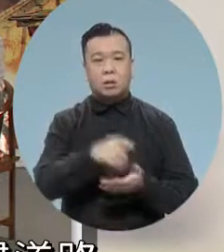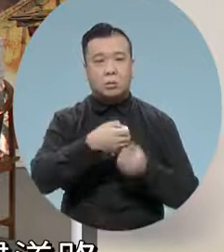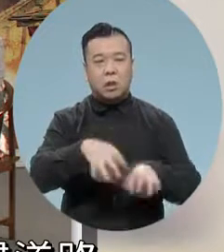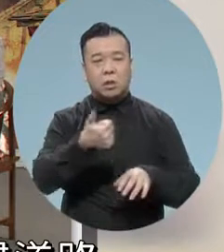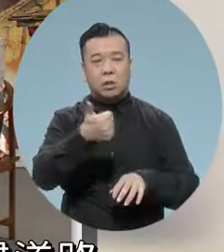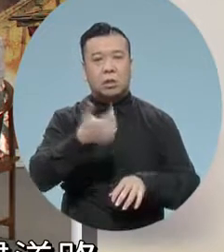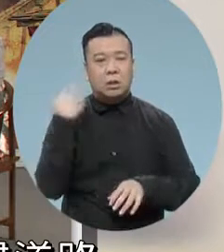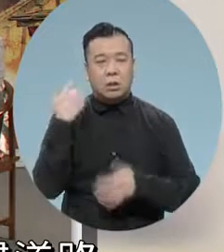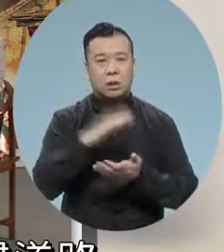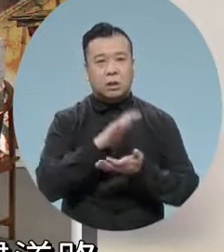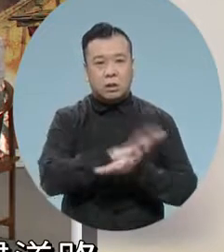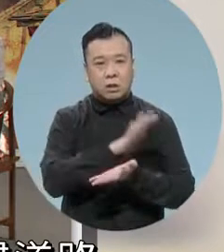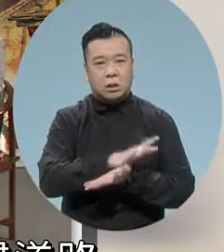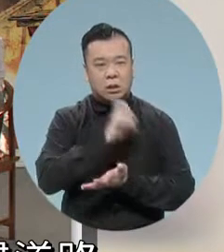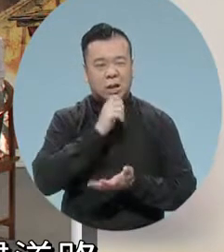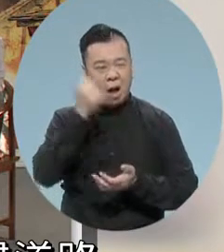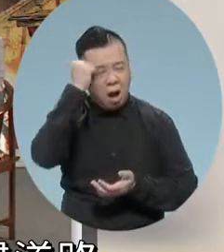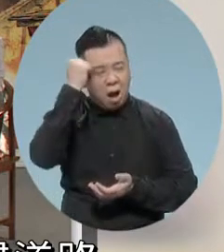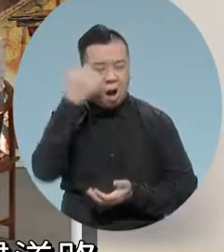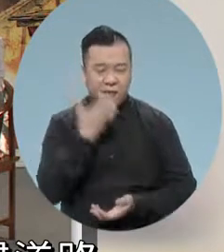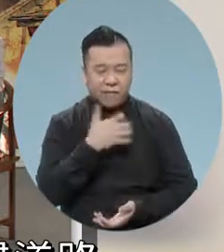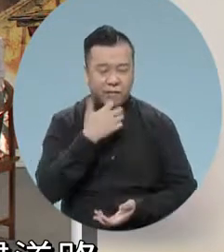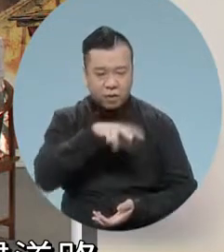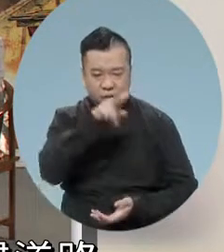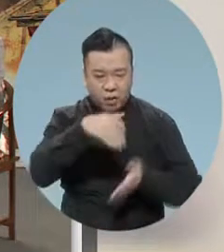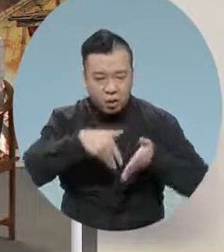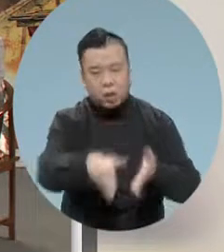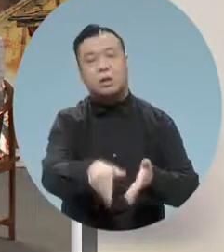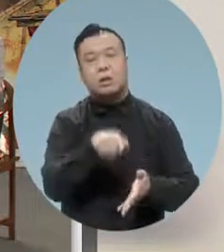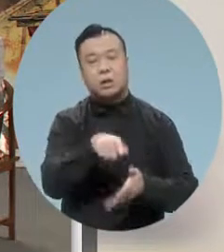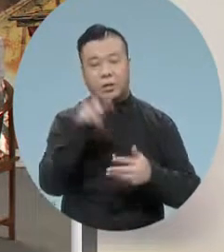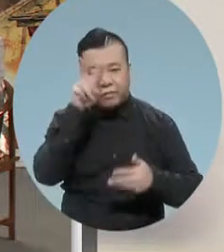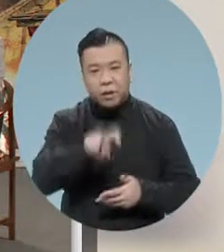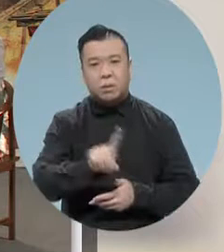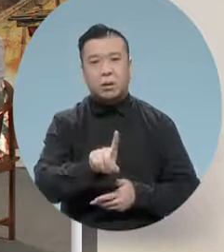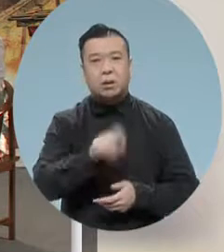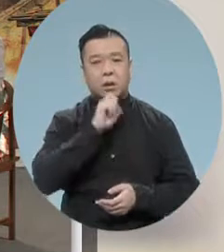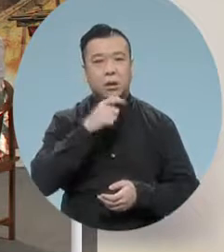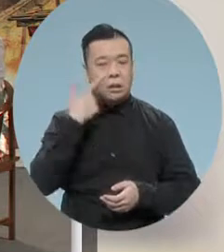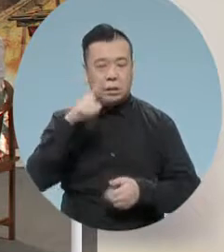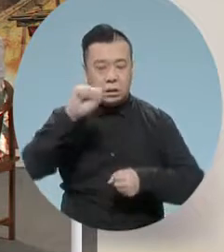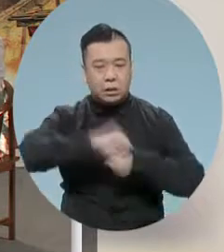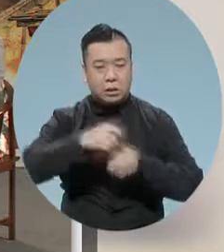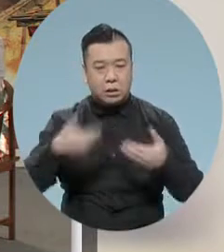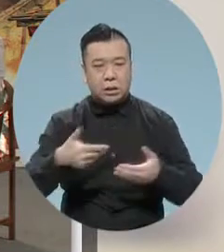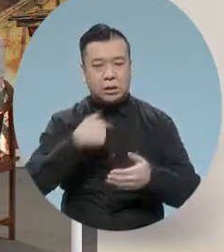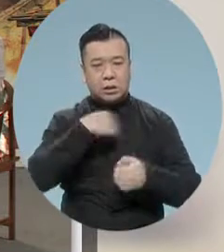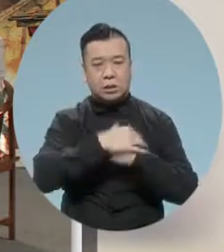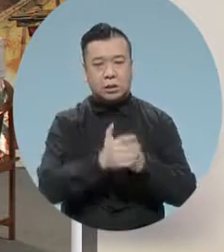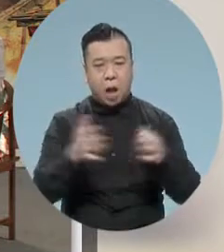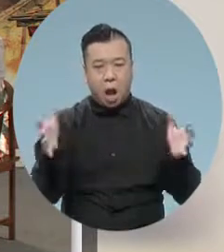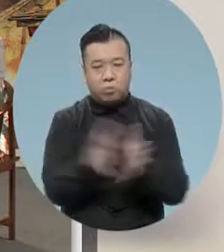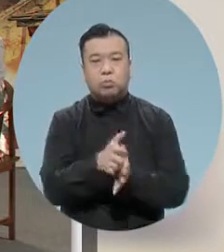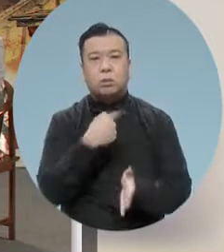決了前幾次的爬坡過坎、找尋道路、發現要搞四個現代化、要跟全世界結